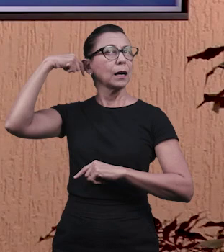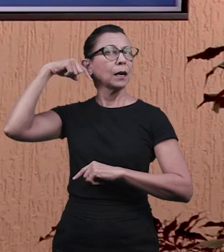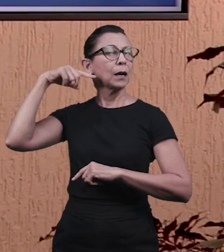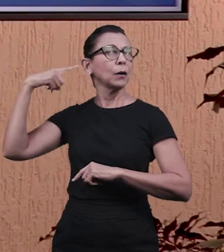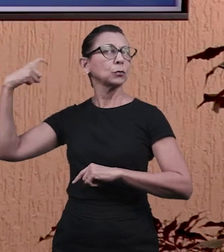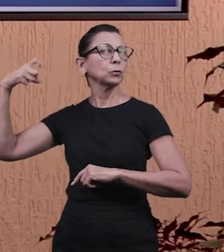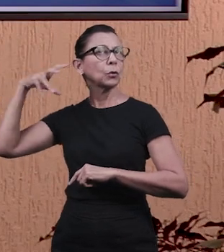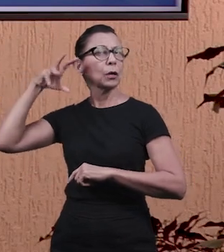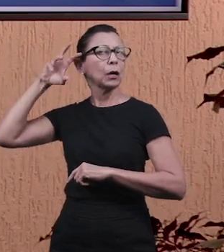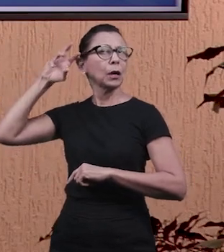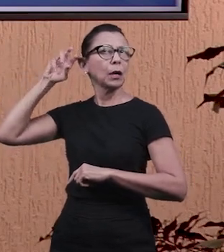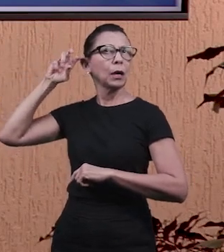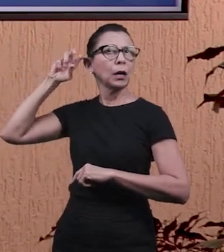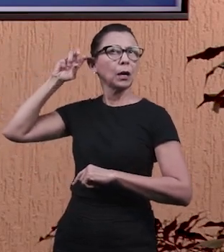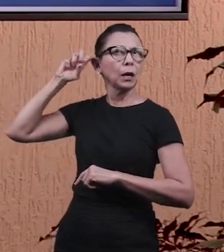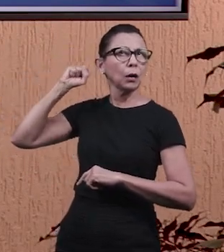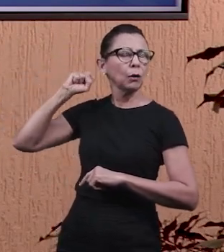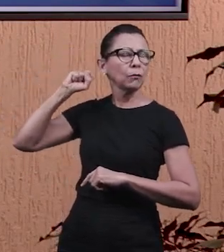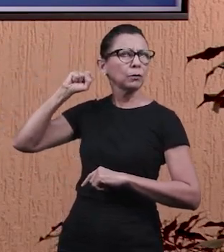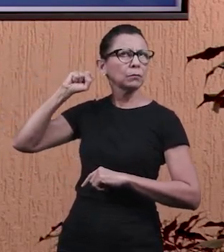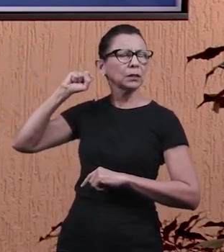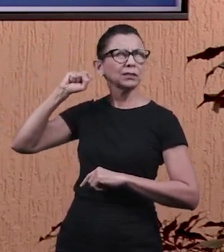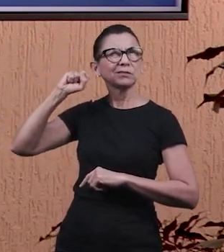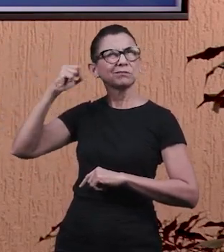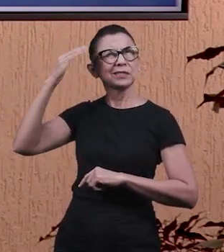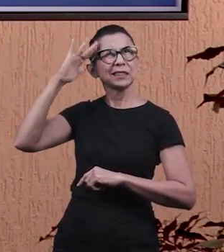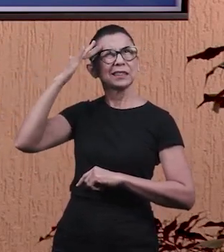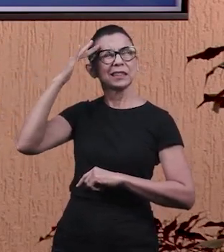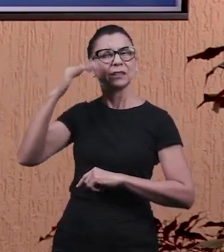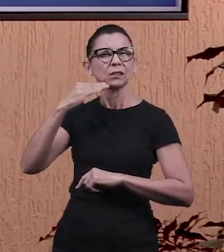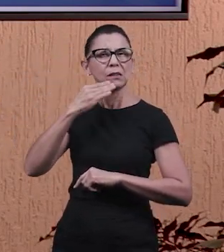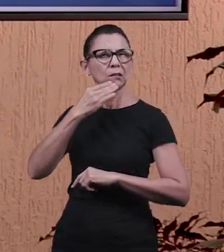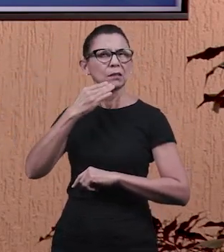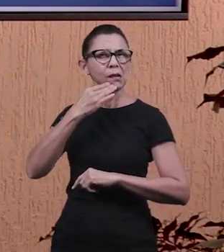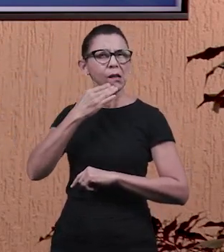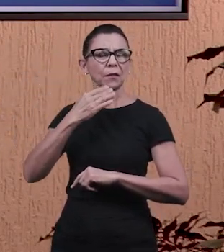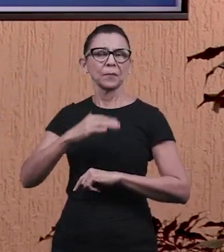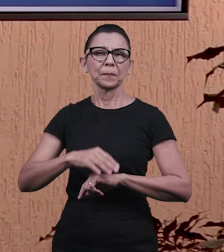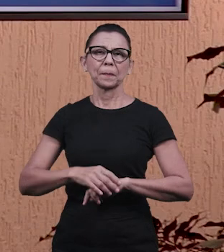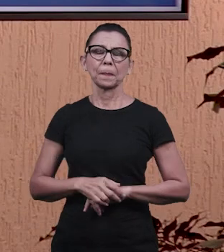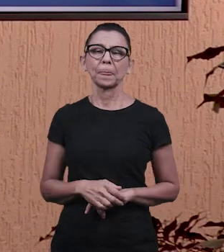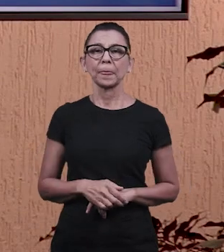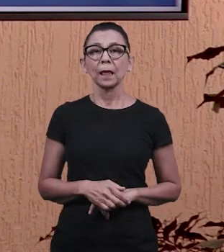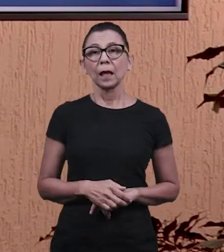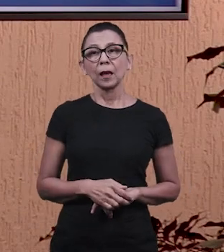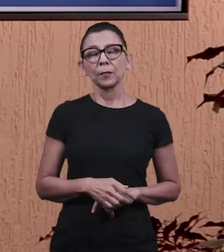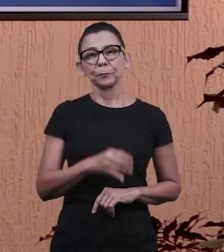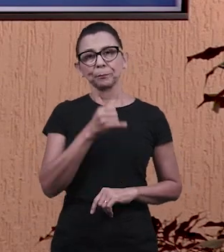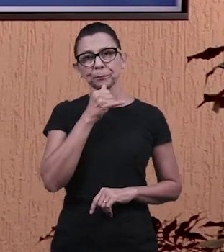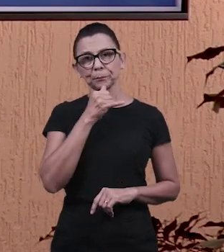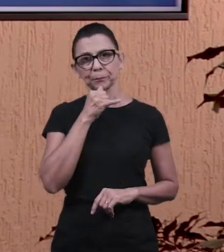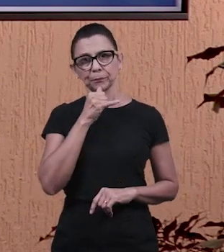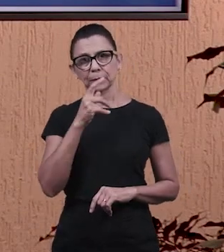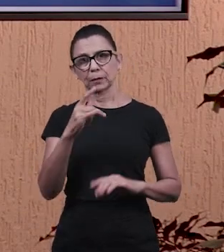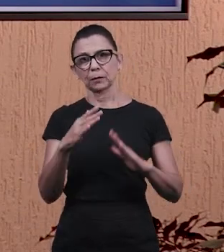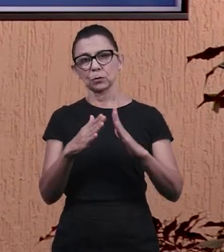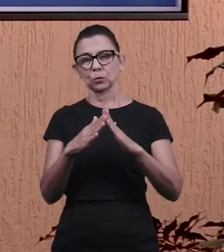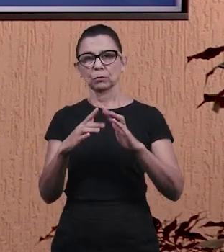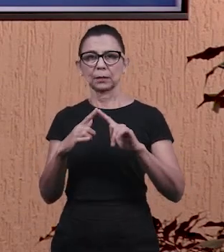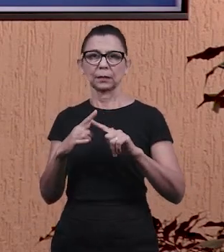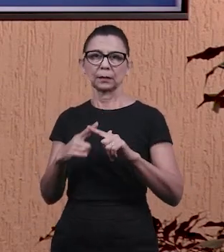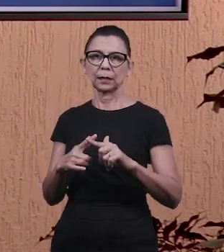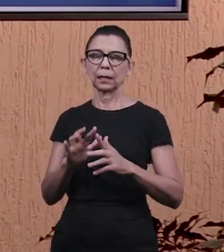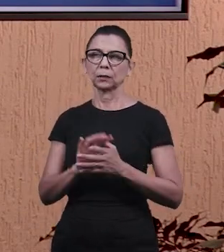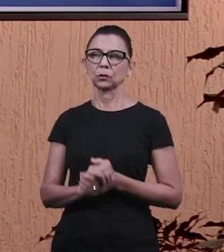развито восприятие слуха. И также в церкви, например. Есть церкви, которые играют псалмы